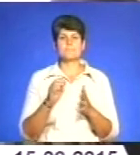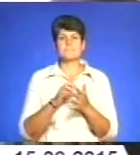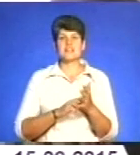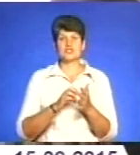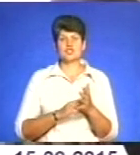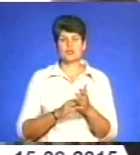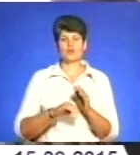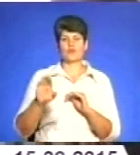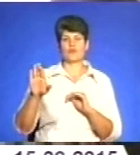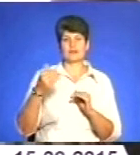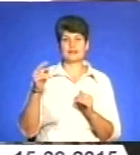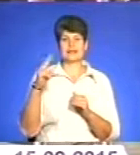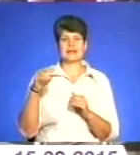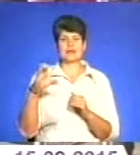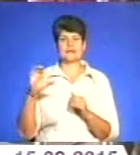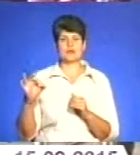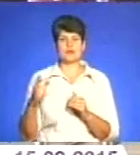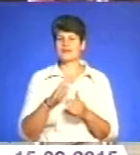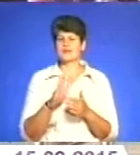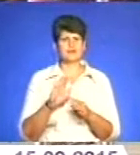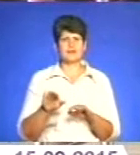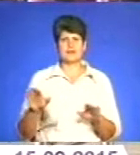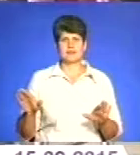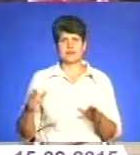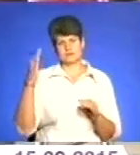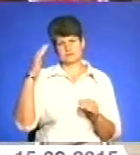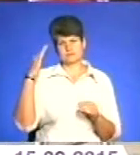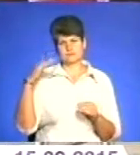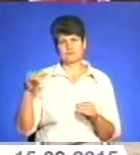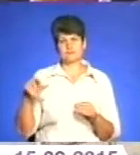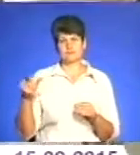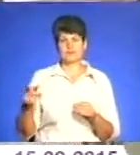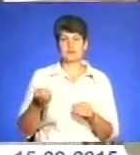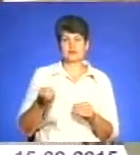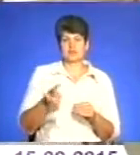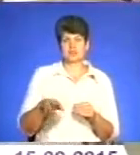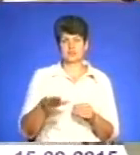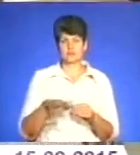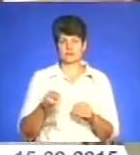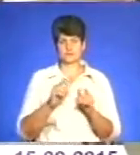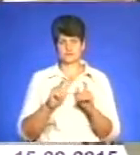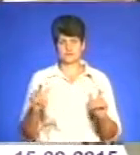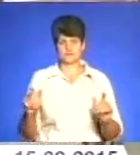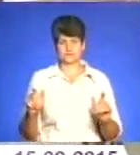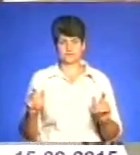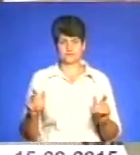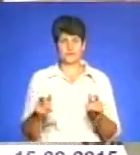групи затримання ДСО стають не самі школярі, а сторонні особи, які опинилися на території навчального закладу.